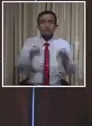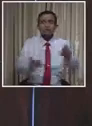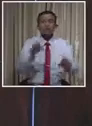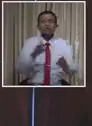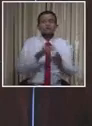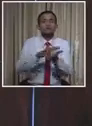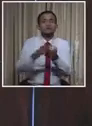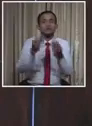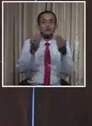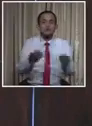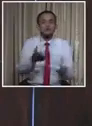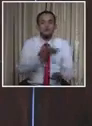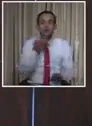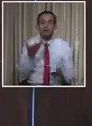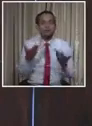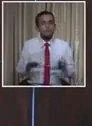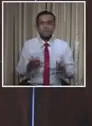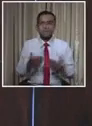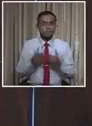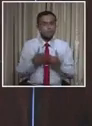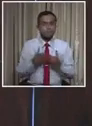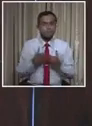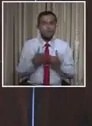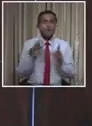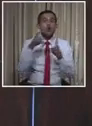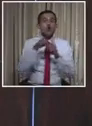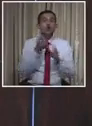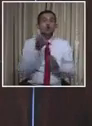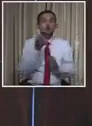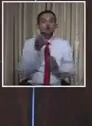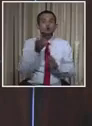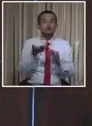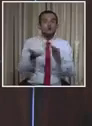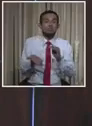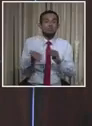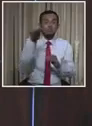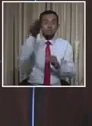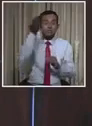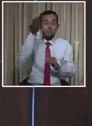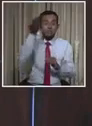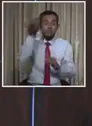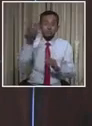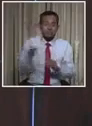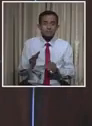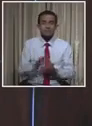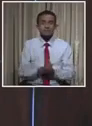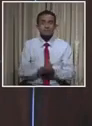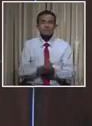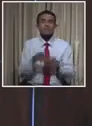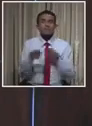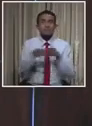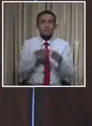විදියක සේවාවක් කරන්න පුළුවන්කම ලැබිලා තිනු අපිට. විශේෂයෙන් ඩොලරය ඉතාමත් ඉහළ මට්ටමට ගමන් කරලා තියෙනවා. ඒ